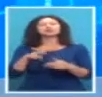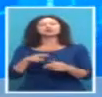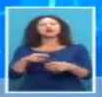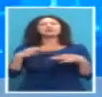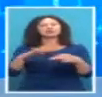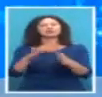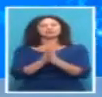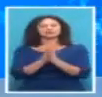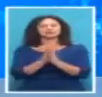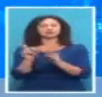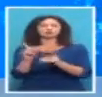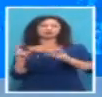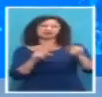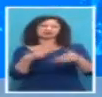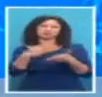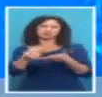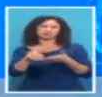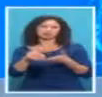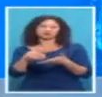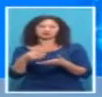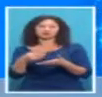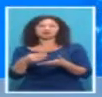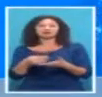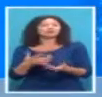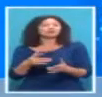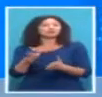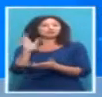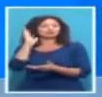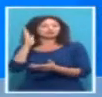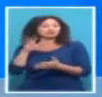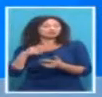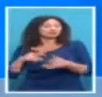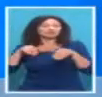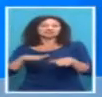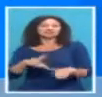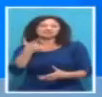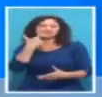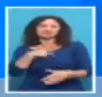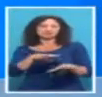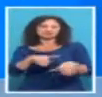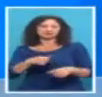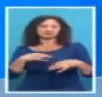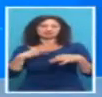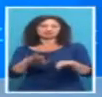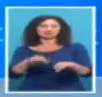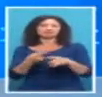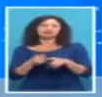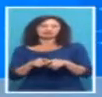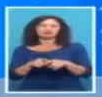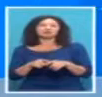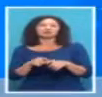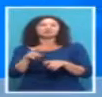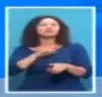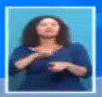за покупками. Но в дальнейшем решил присвоить машину себе. Именно поэтому найти правонарушителя было несложно. Об этом